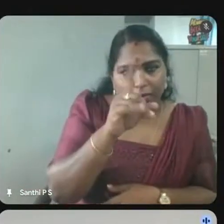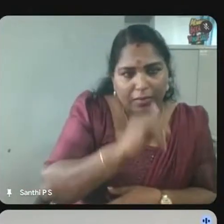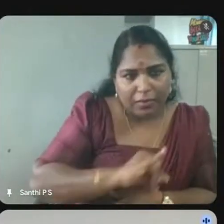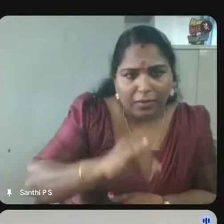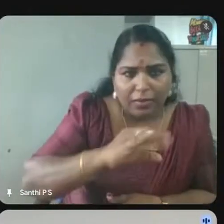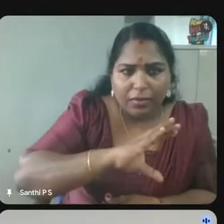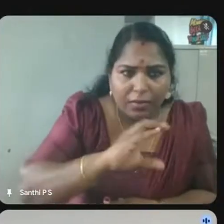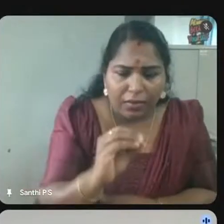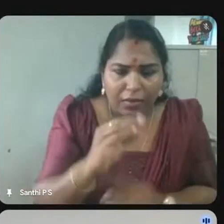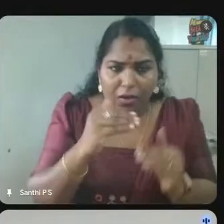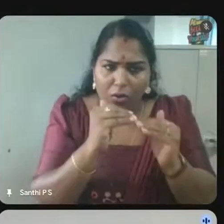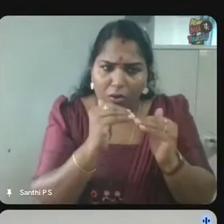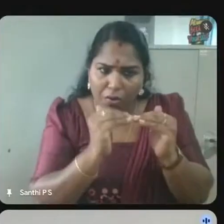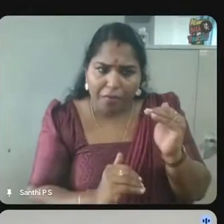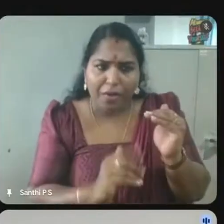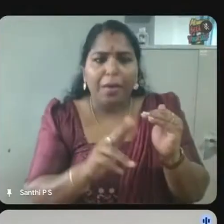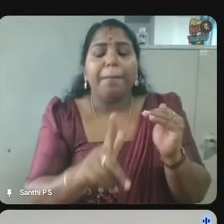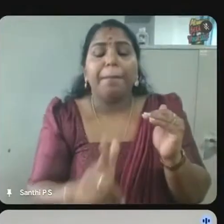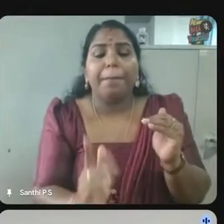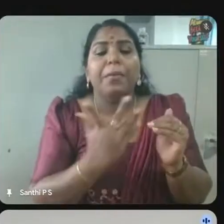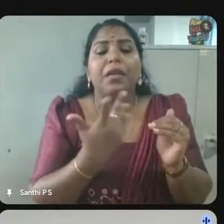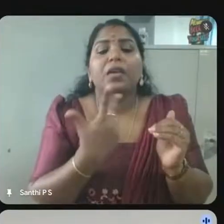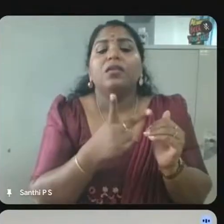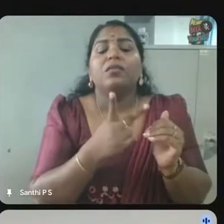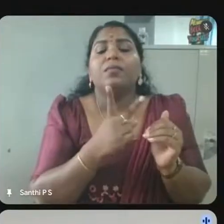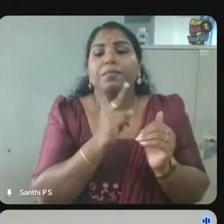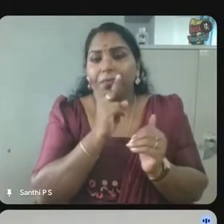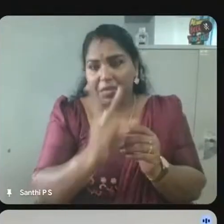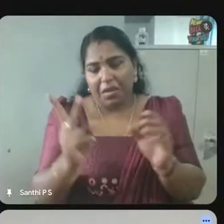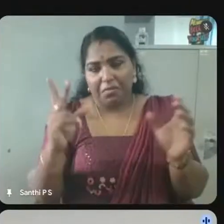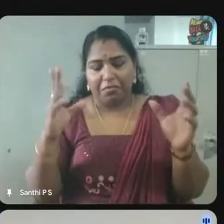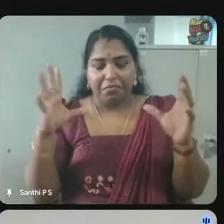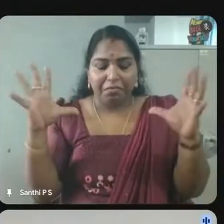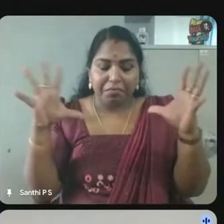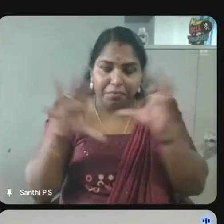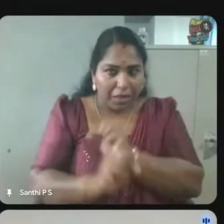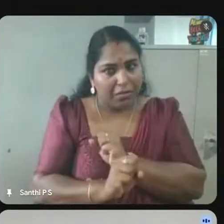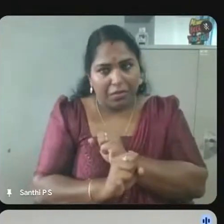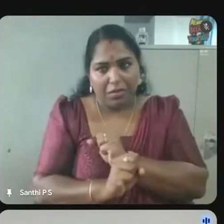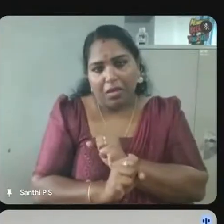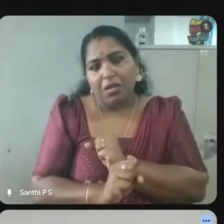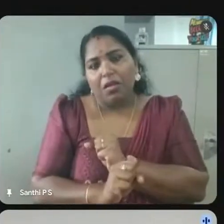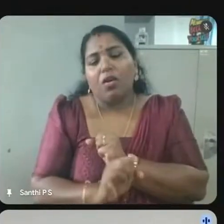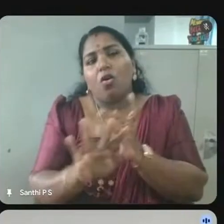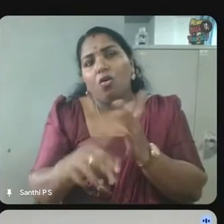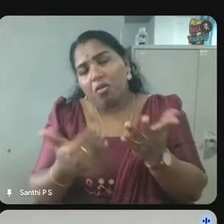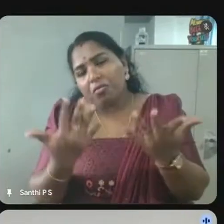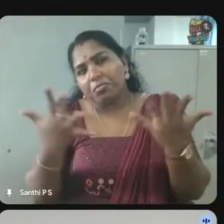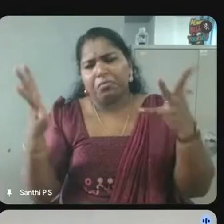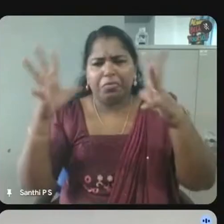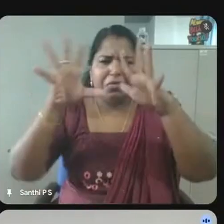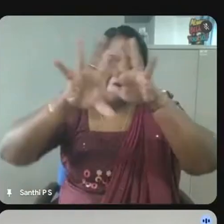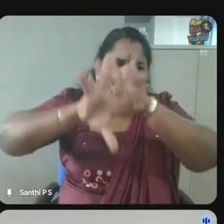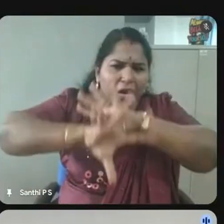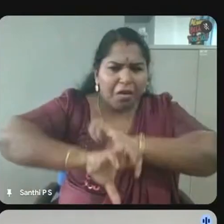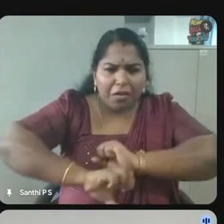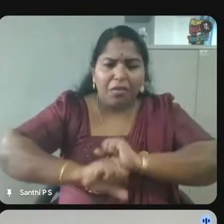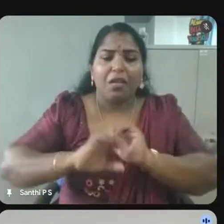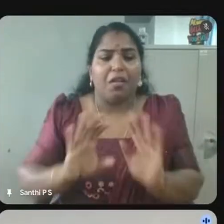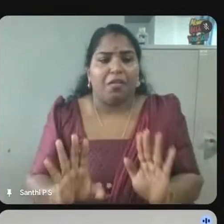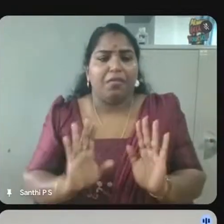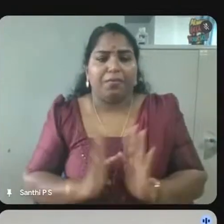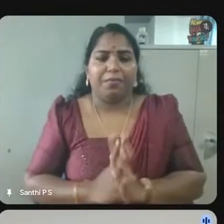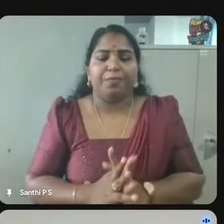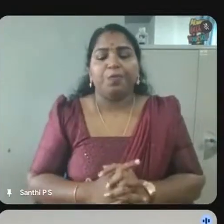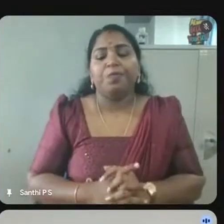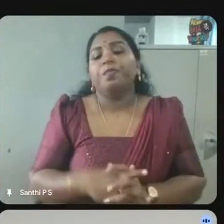പെർസെപ്ഷൻ ഓഫ് ലൈറ്റ് ഇല്ലാതിരിക്കുക, കാഴ്ചക്കുറവ് തീരെ ഇല്ലാതിരിക്കുന്ന ഒരവസ്ഥയെ നമ്മൾ ടോട്ടൽ ഓർ അബ്സല്യൂട്ട് ബ്ലൈൻഡ്നെസ് എന്ന് വിളിക്കുന്നു. അപ്പൊ ഇങ്ങനെയാണ്